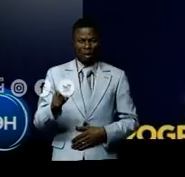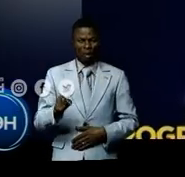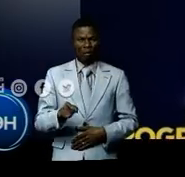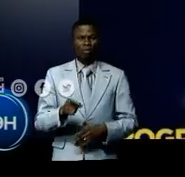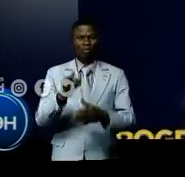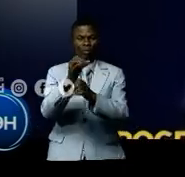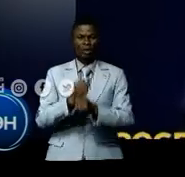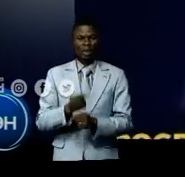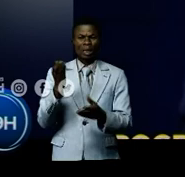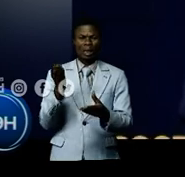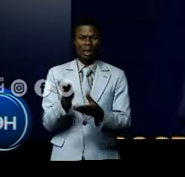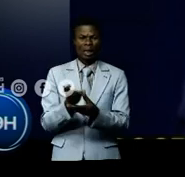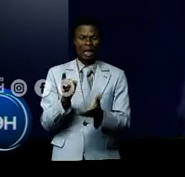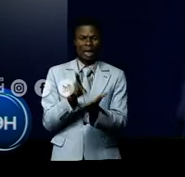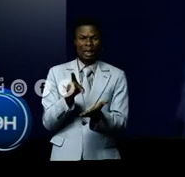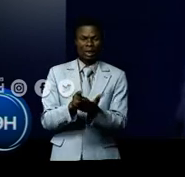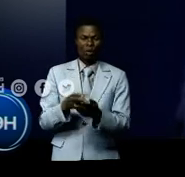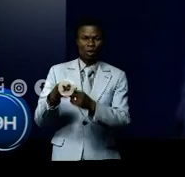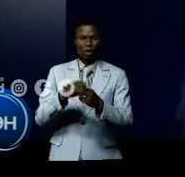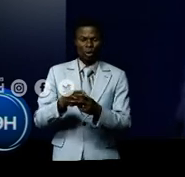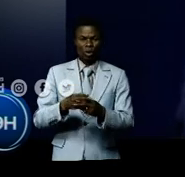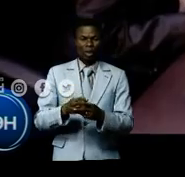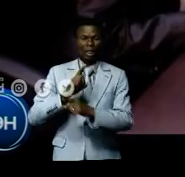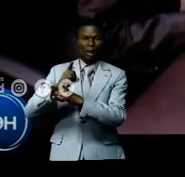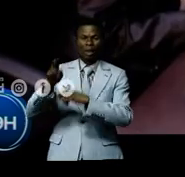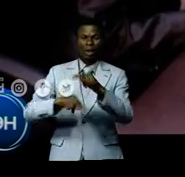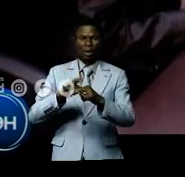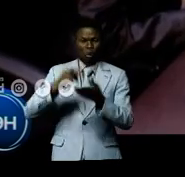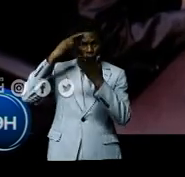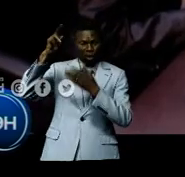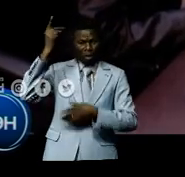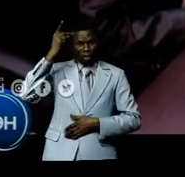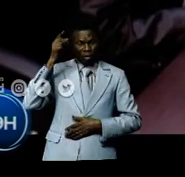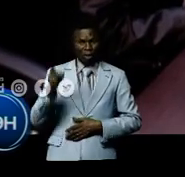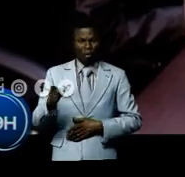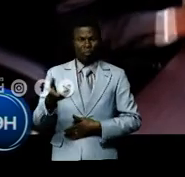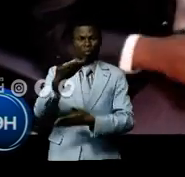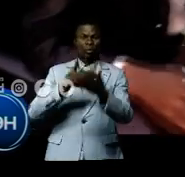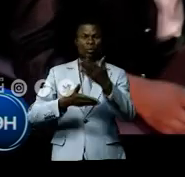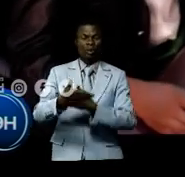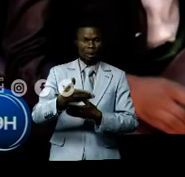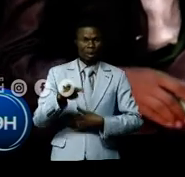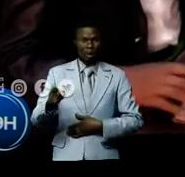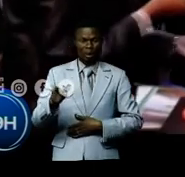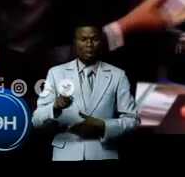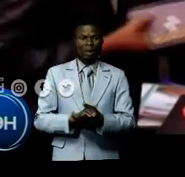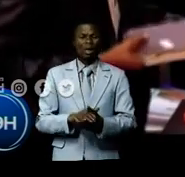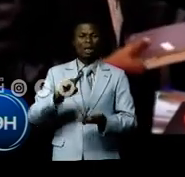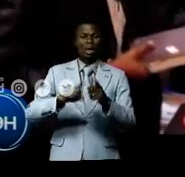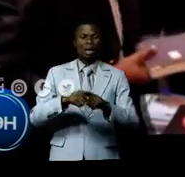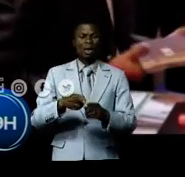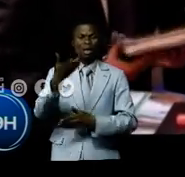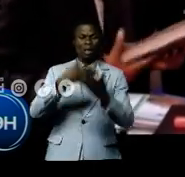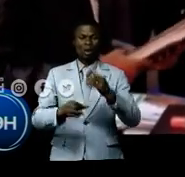d'un master en gouvernance sécurité et défense nationale de l'université de Kinshasa. Il remplace à ses postes Samine Tseboa, passation